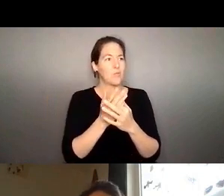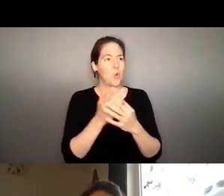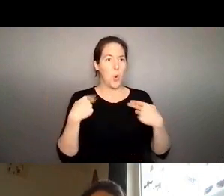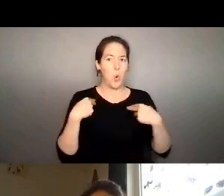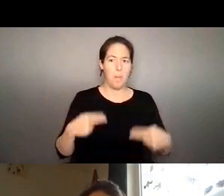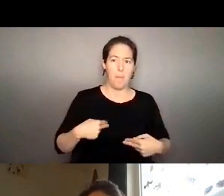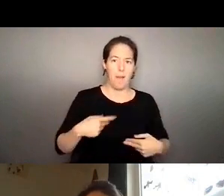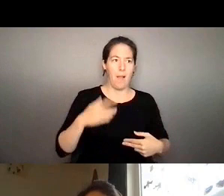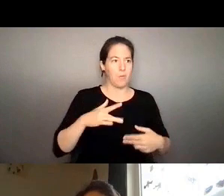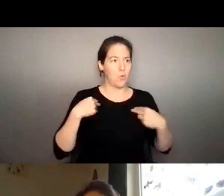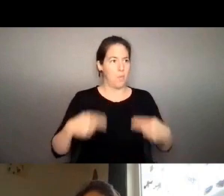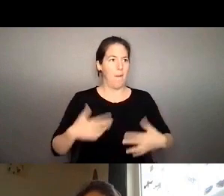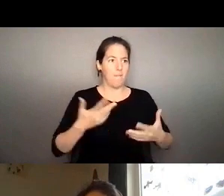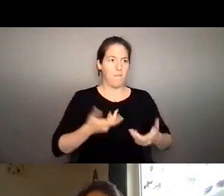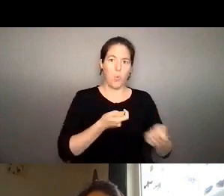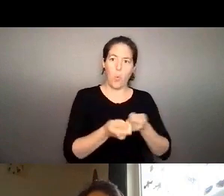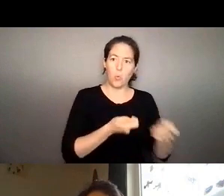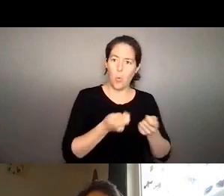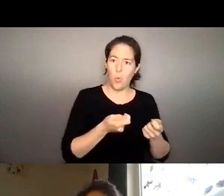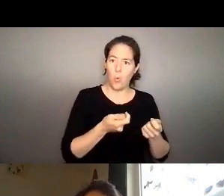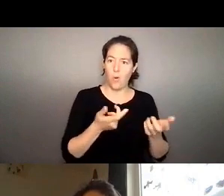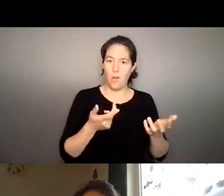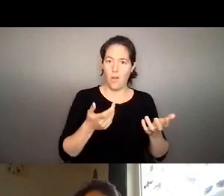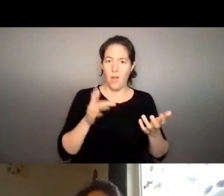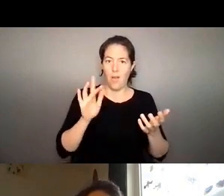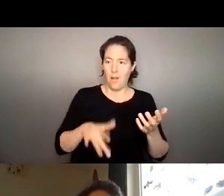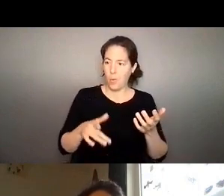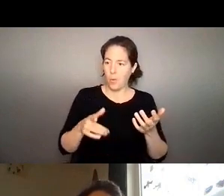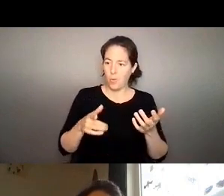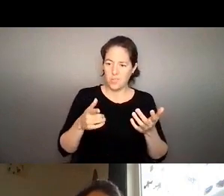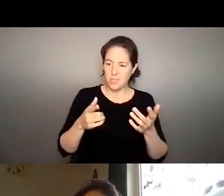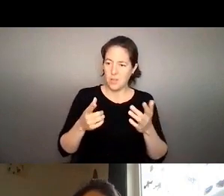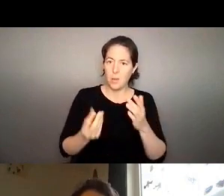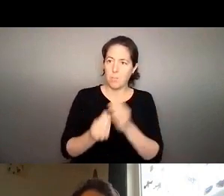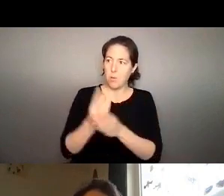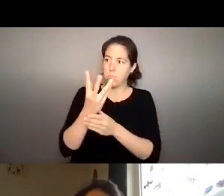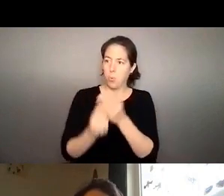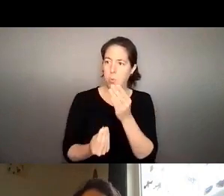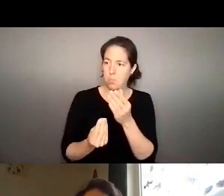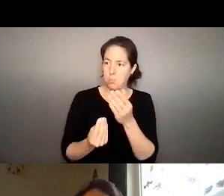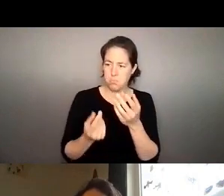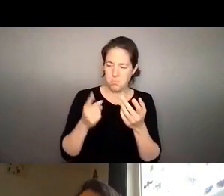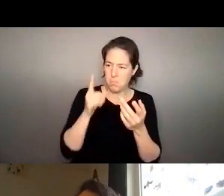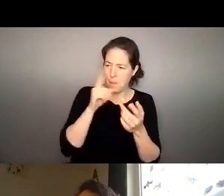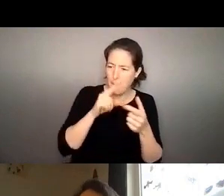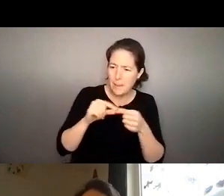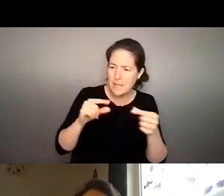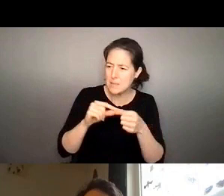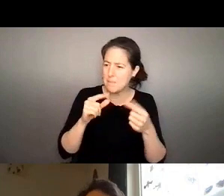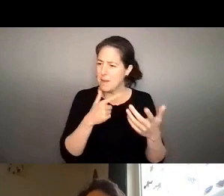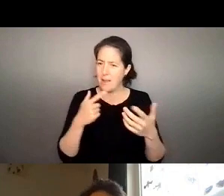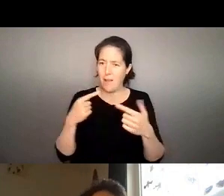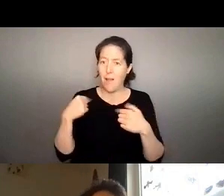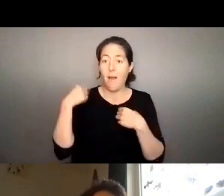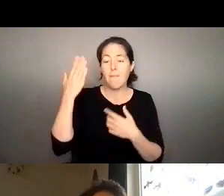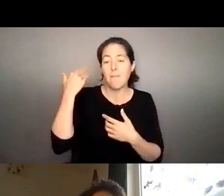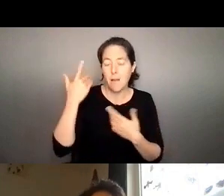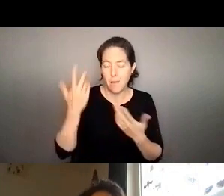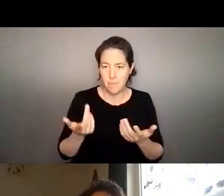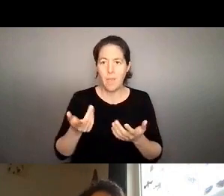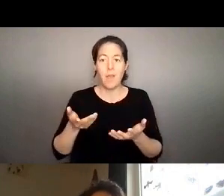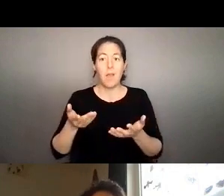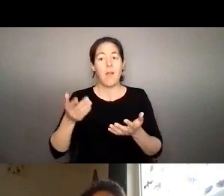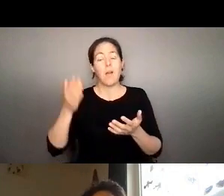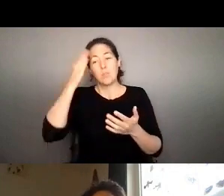y avait une apparition puis une disparition qu'on ne pouvait pas s'expliquer. Donc, moi, j'ai des outils d'anthropologue. On sait qu'en